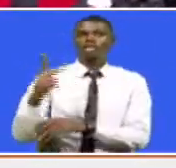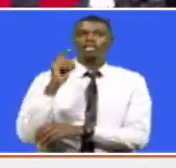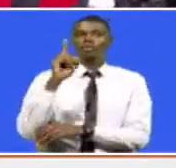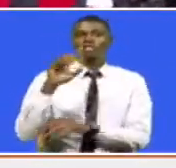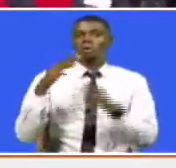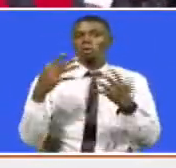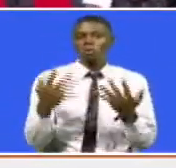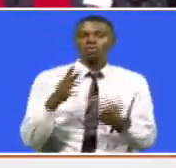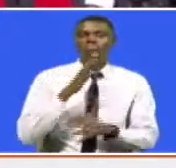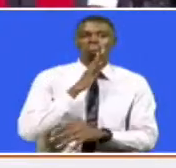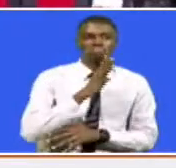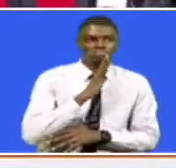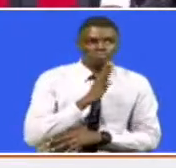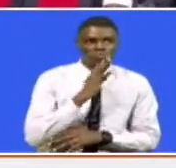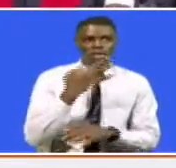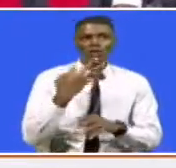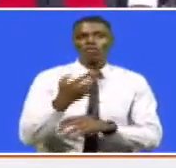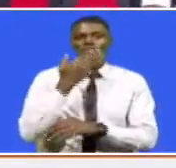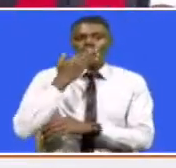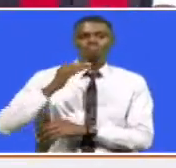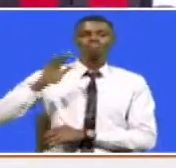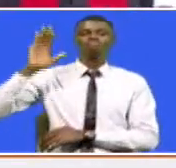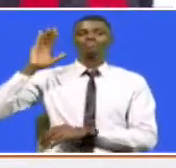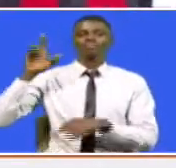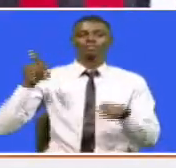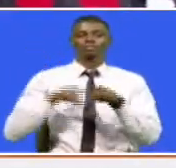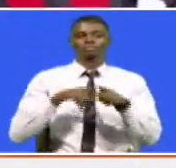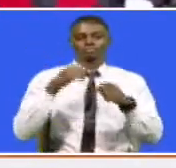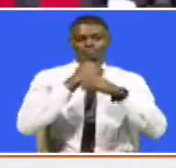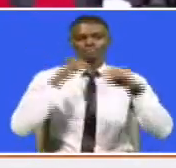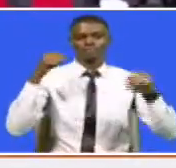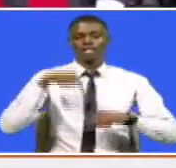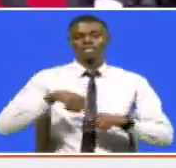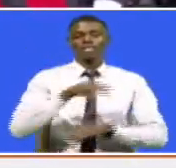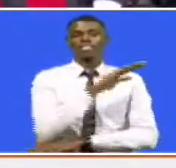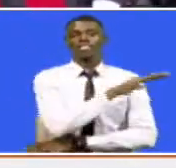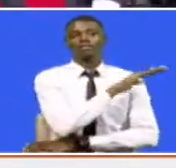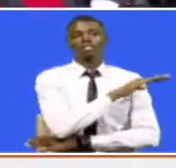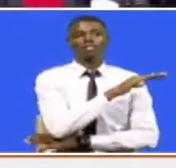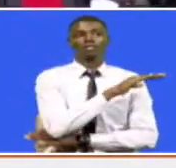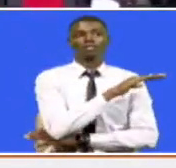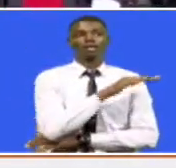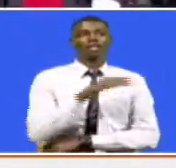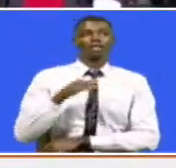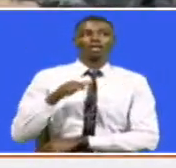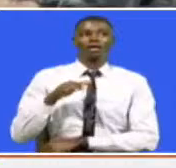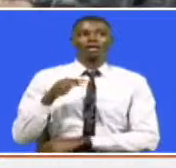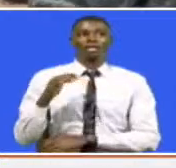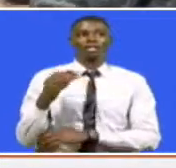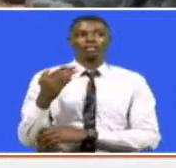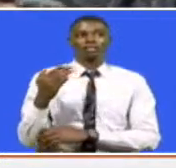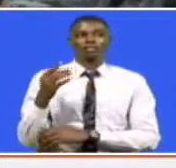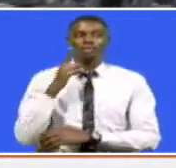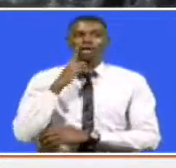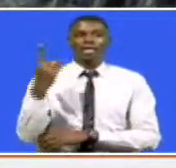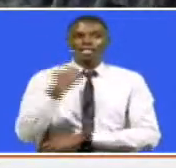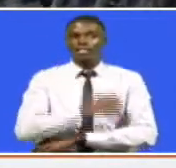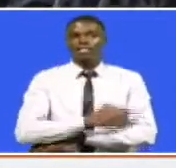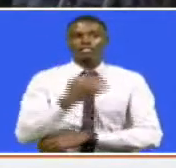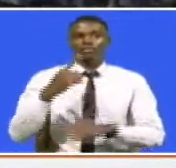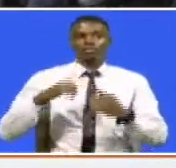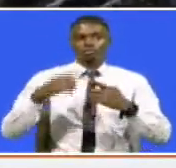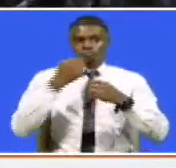katika hotuba ya siku ya kula kiapo kama rais. Jioni hii ikiwa mkesha wa siku ya 100 kwa Rais William